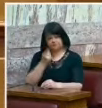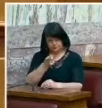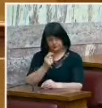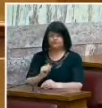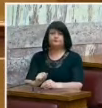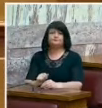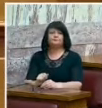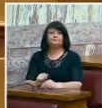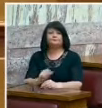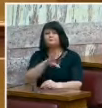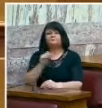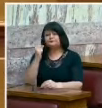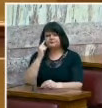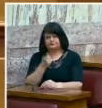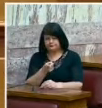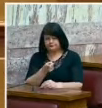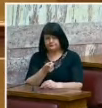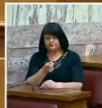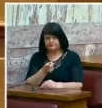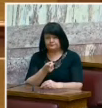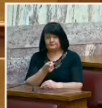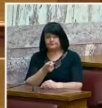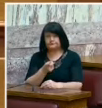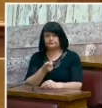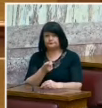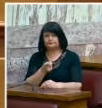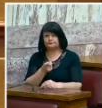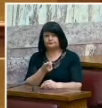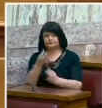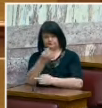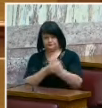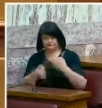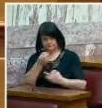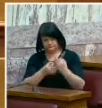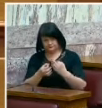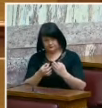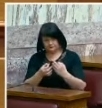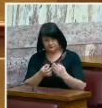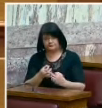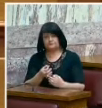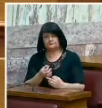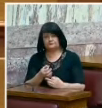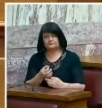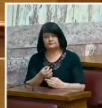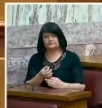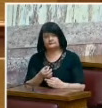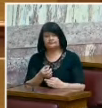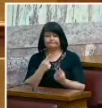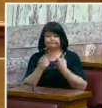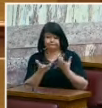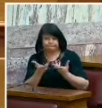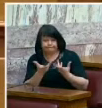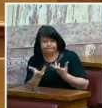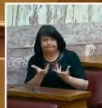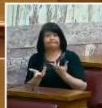Τι κατάλαβα, κύριε Τσίπρα, από αυτά τα οποία είπατε? Μας είπατε ότι διαπραγματεύεστε, μας είπατε